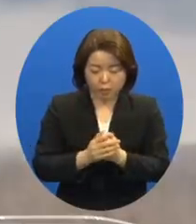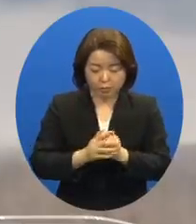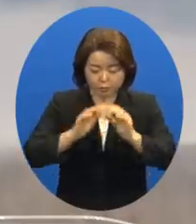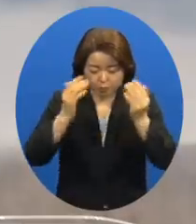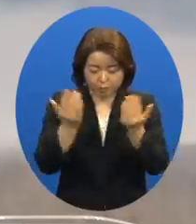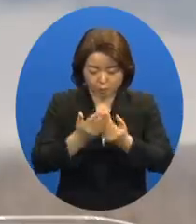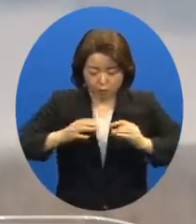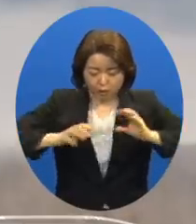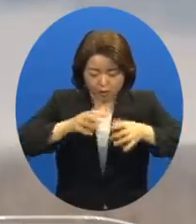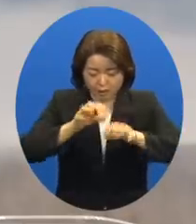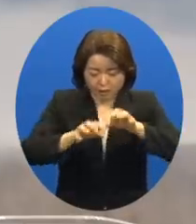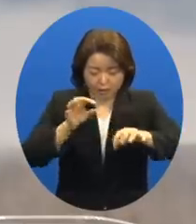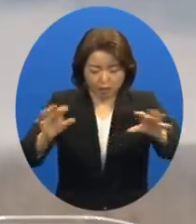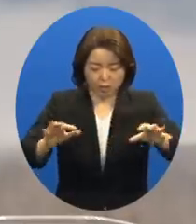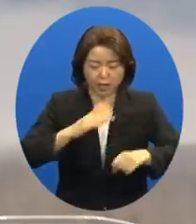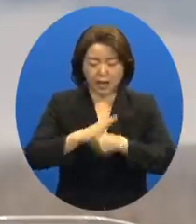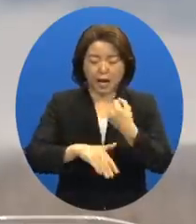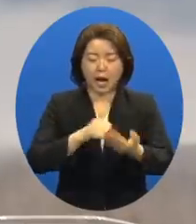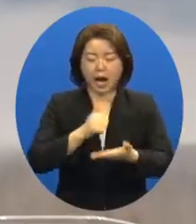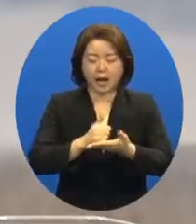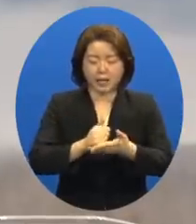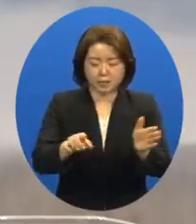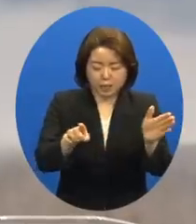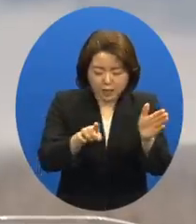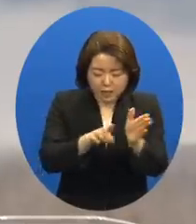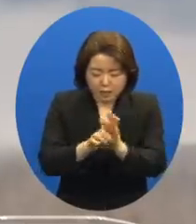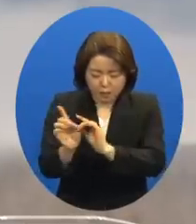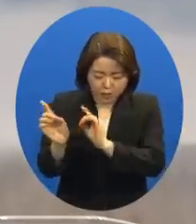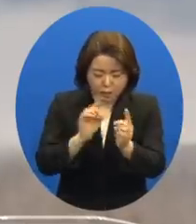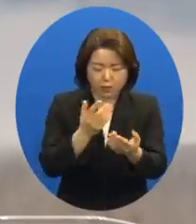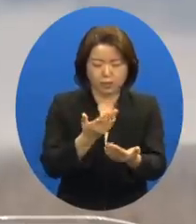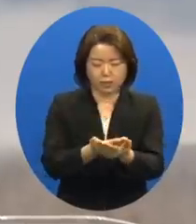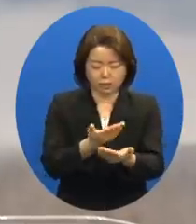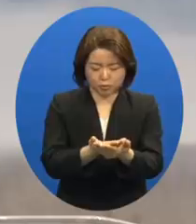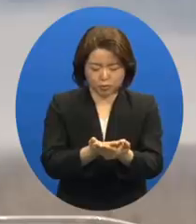열방에 하나님의 신앙이 회복되게 하소서.